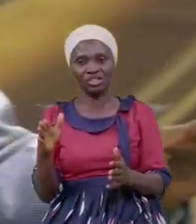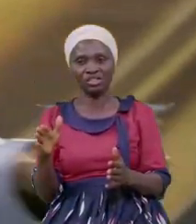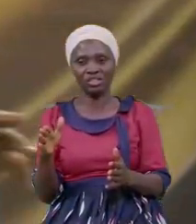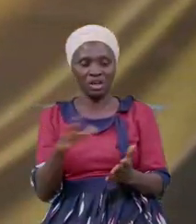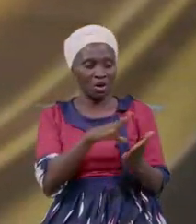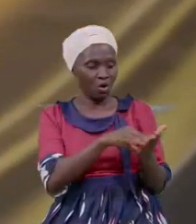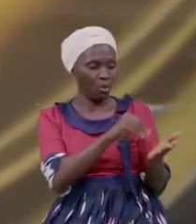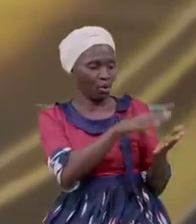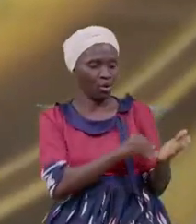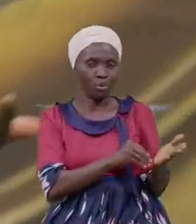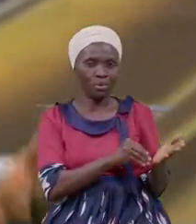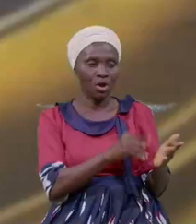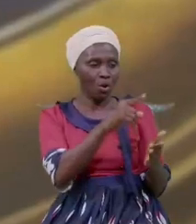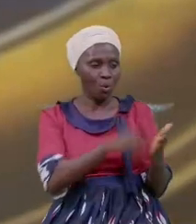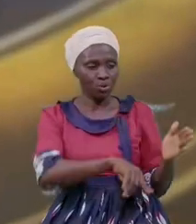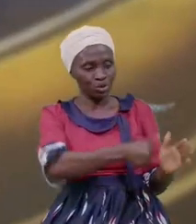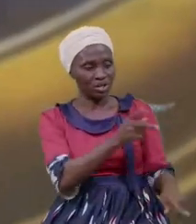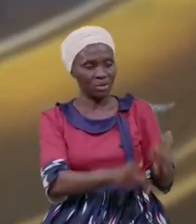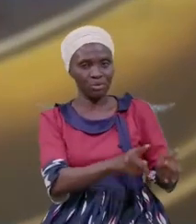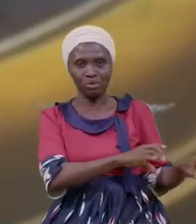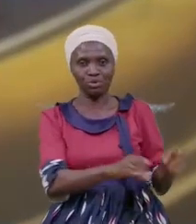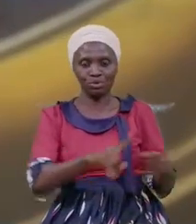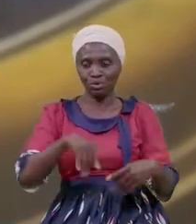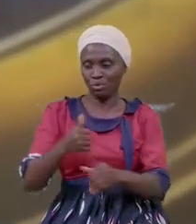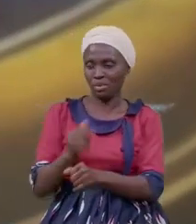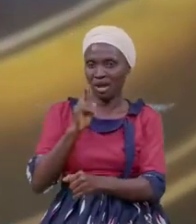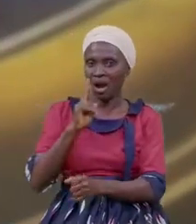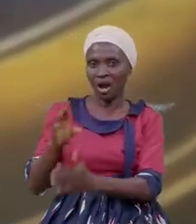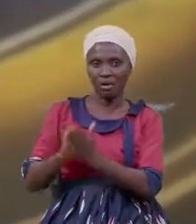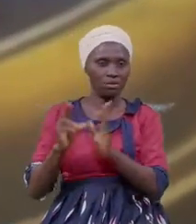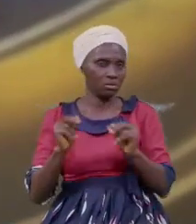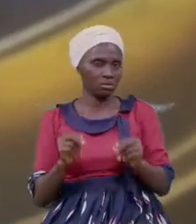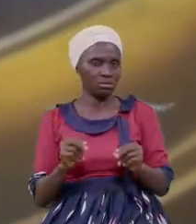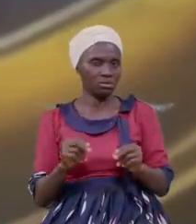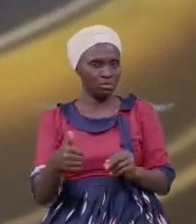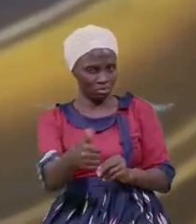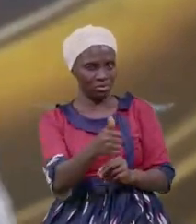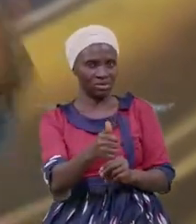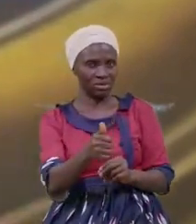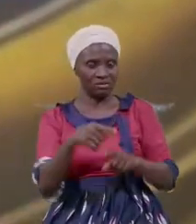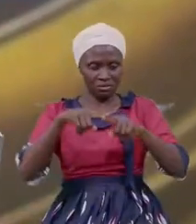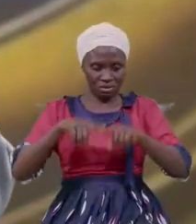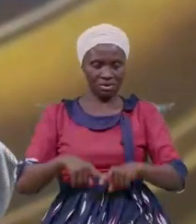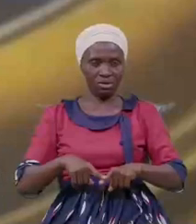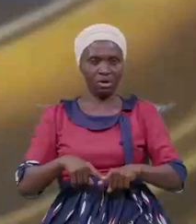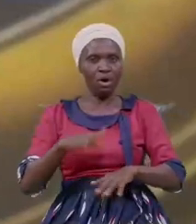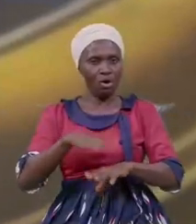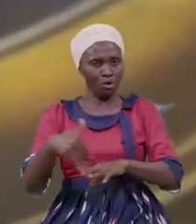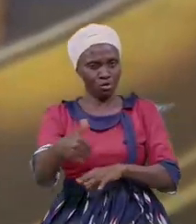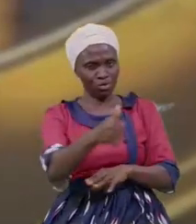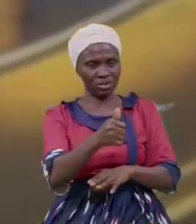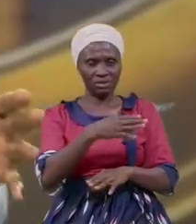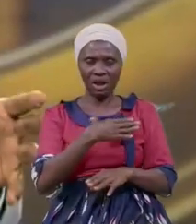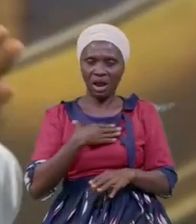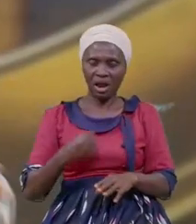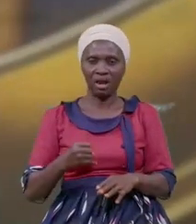copie les autres ce que les autres font pour en faire pour elle non nous nous confions en nous-mêmes